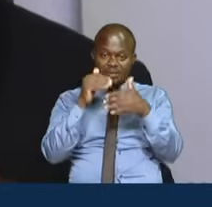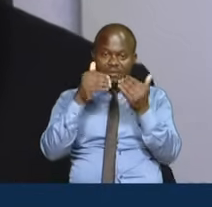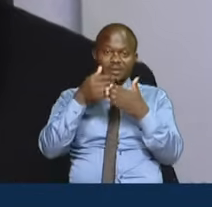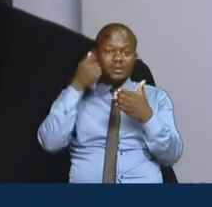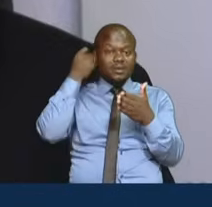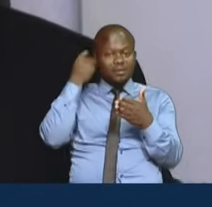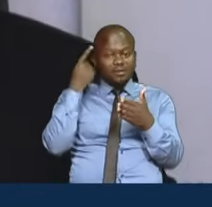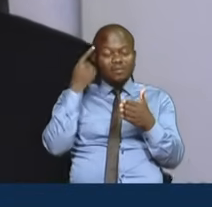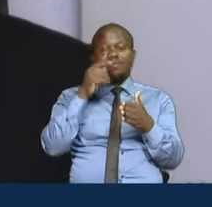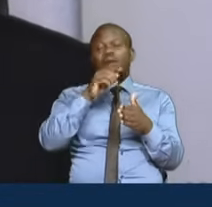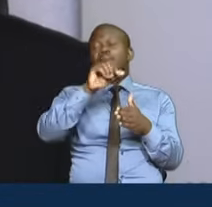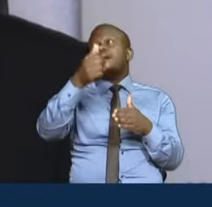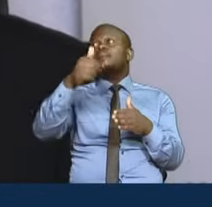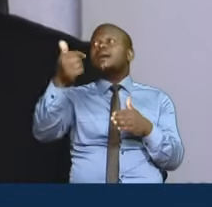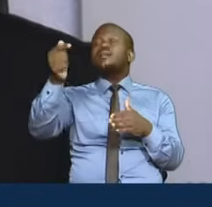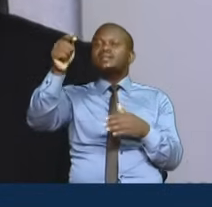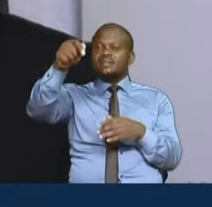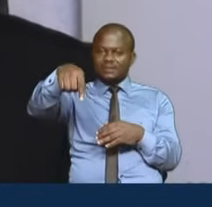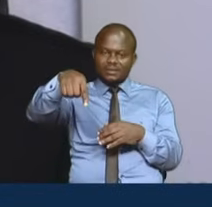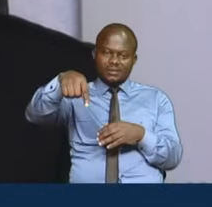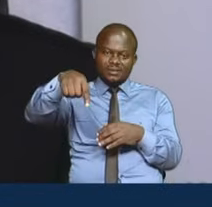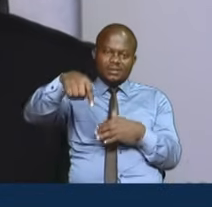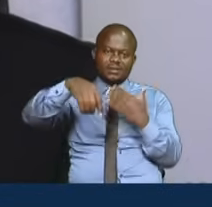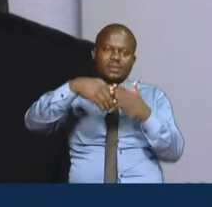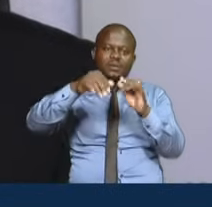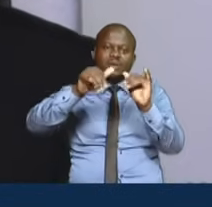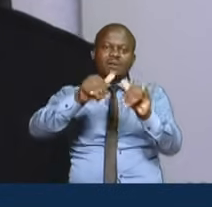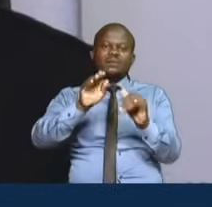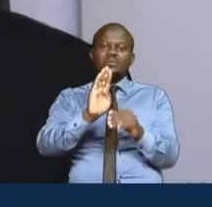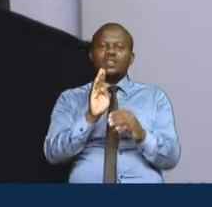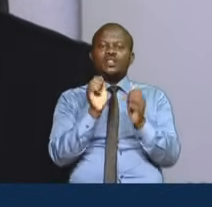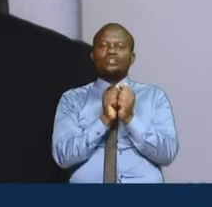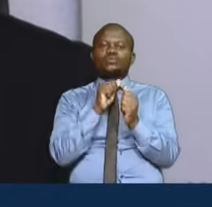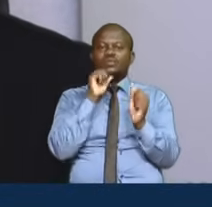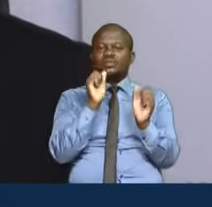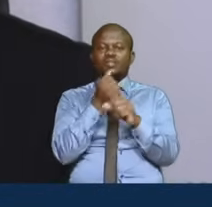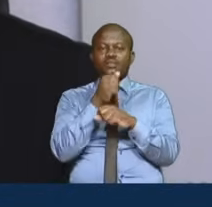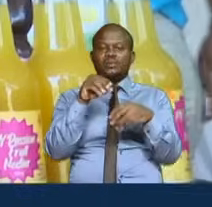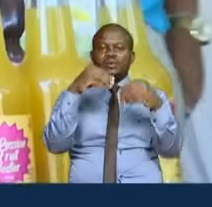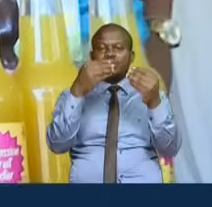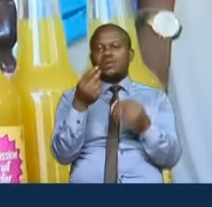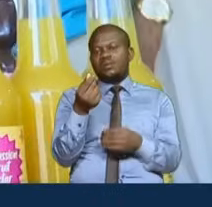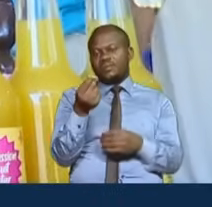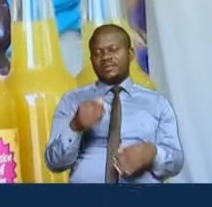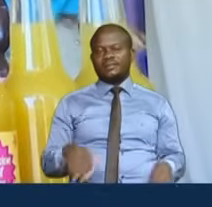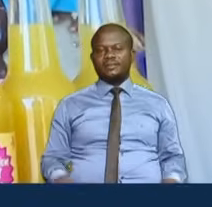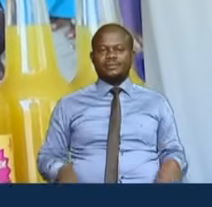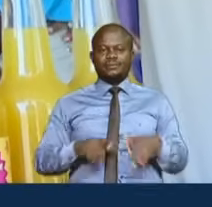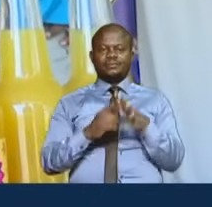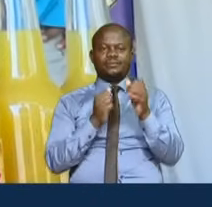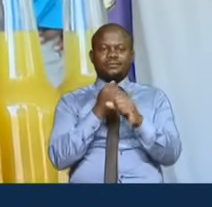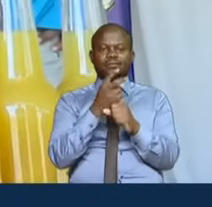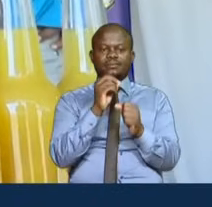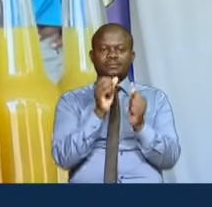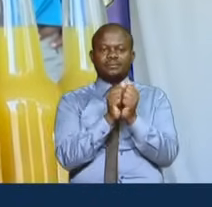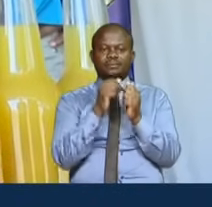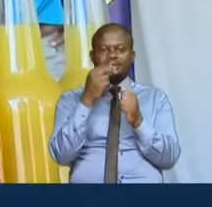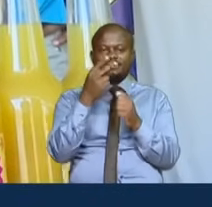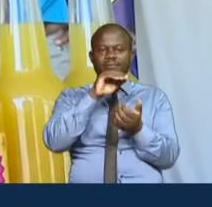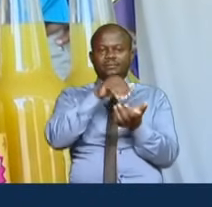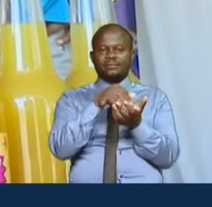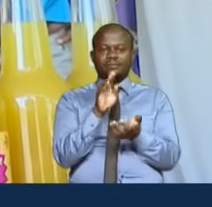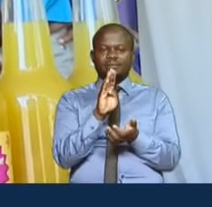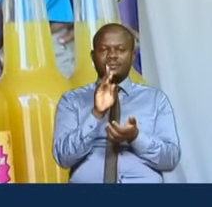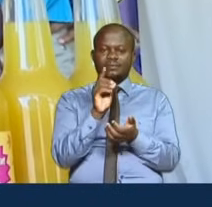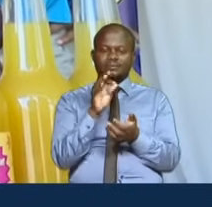ba bandi ubwo hasigaye miliyari 10 tutabashije guha amafaranga. Kuva 2012 ikigo BDF